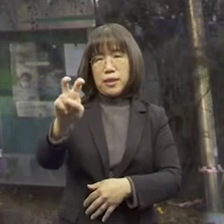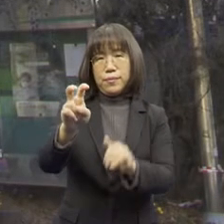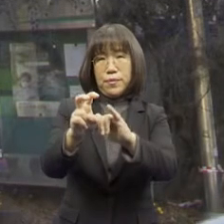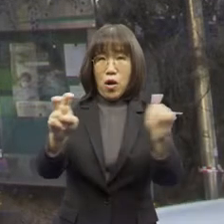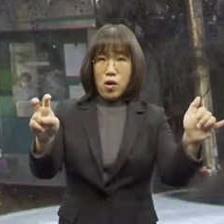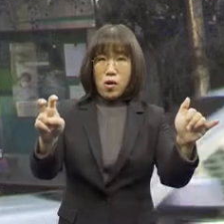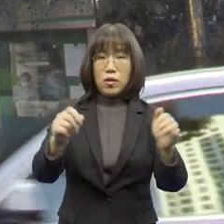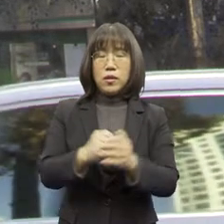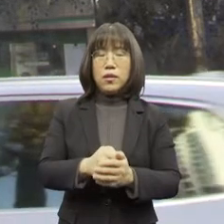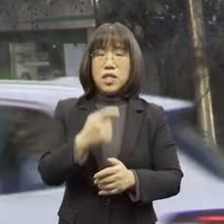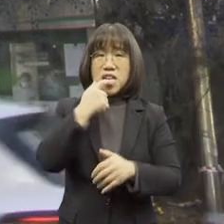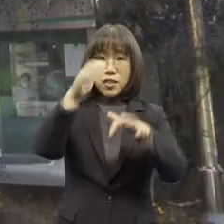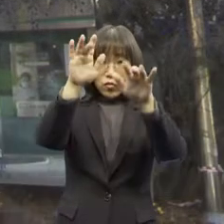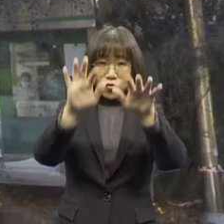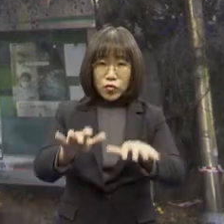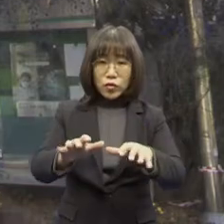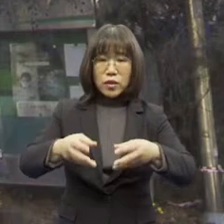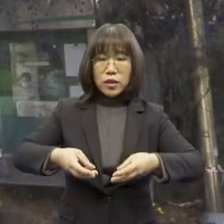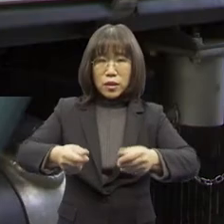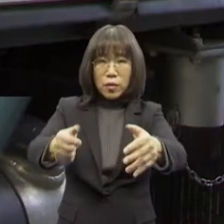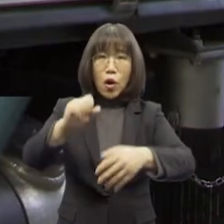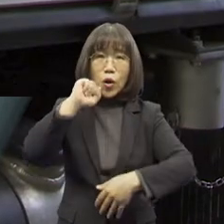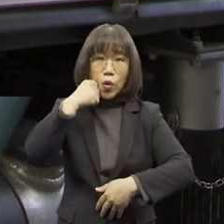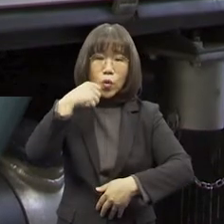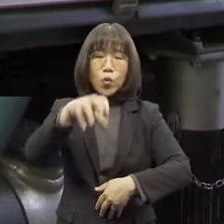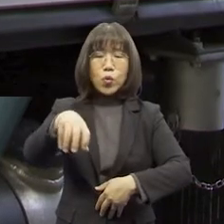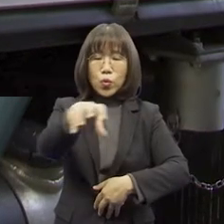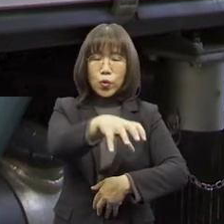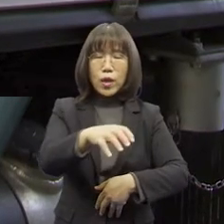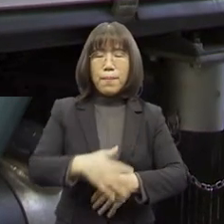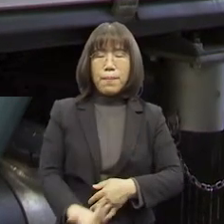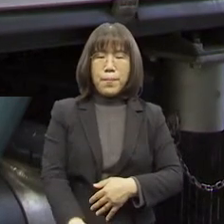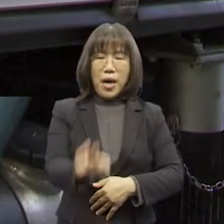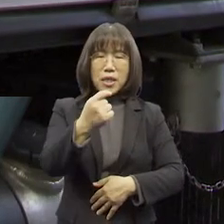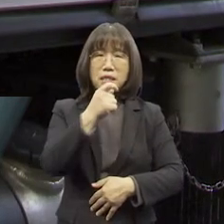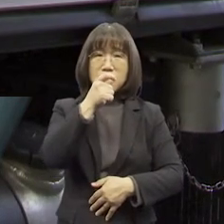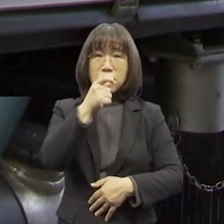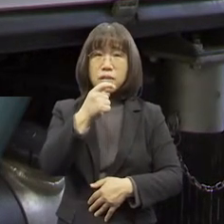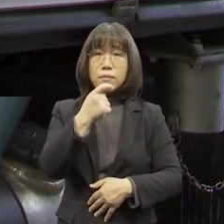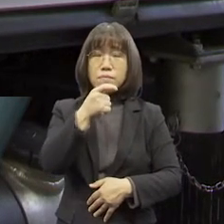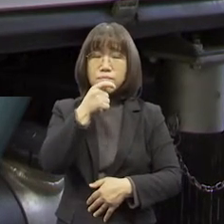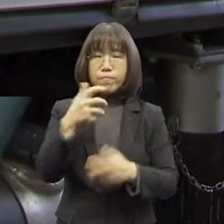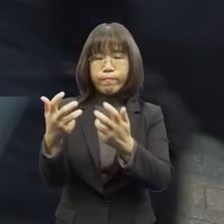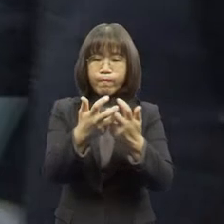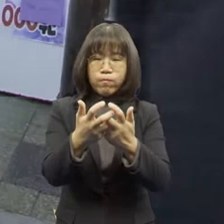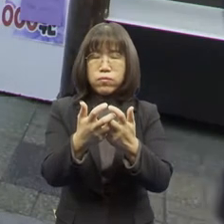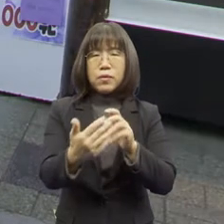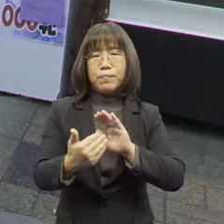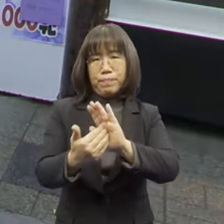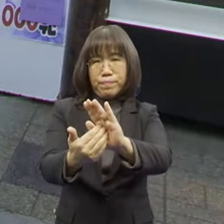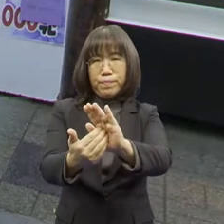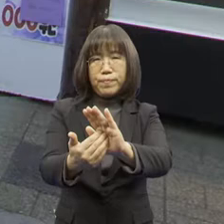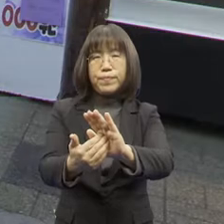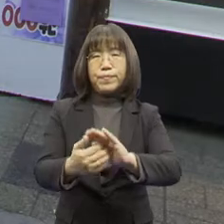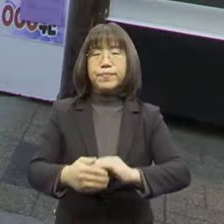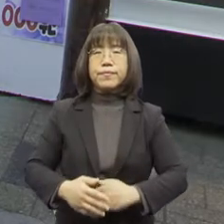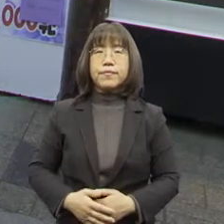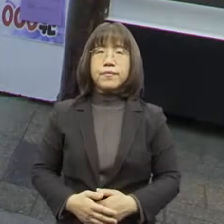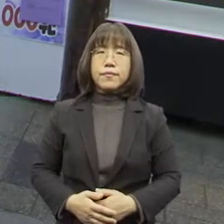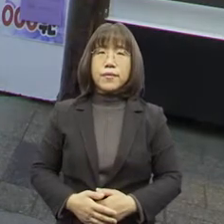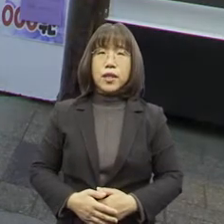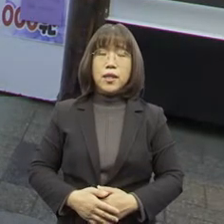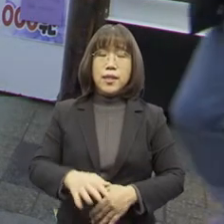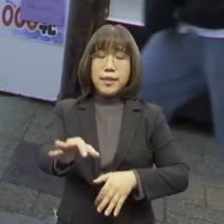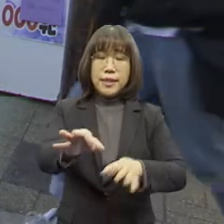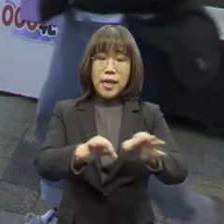취약 지역에 투입돼 신속한 조치로 결빙 지역을 최소화하고 사고를 미연에 방지하게 됩니다.